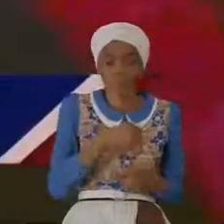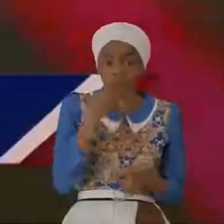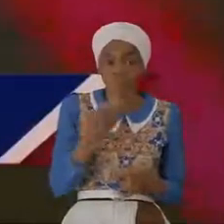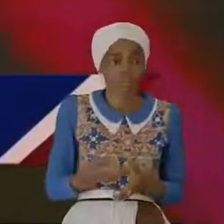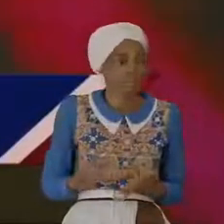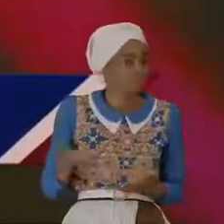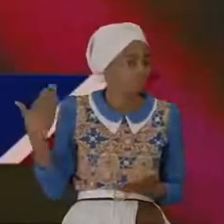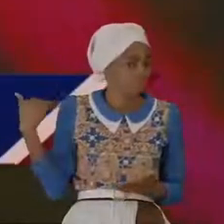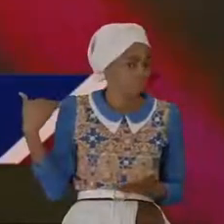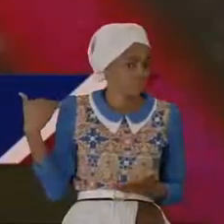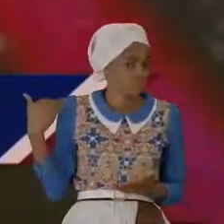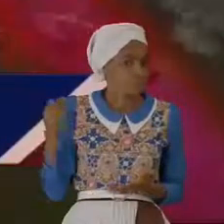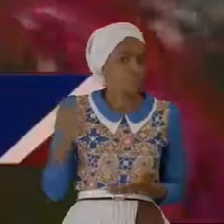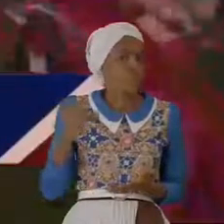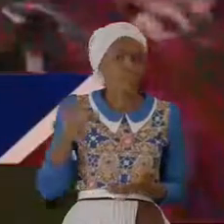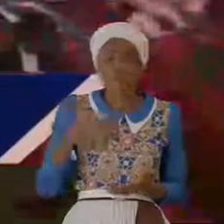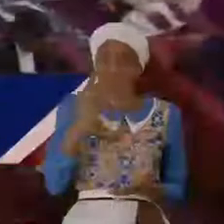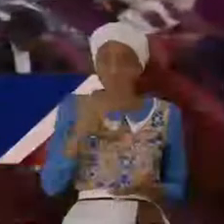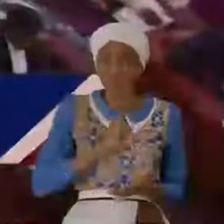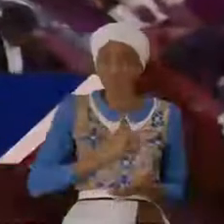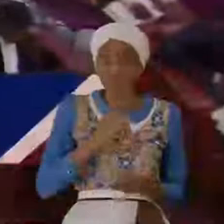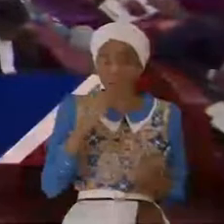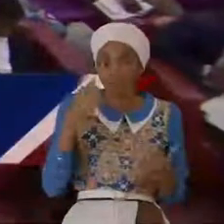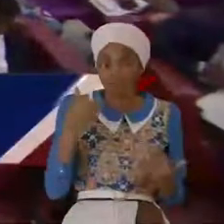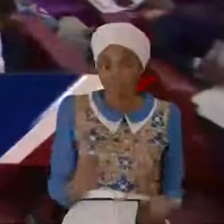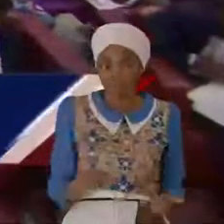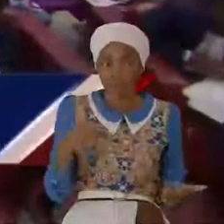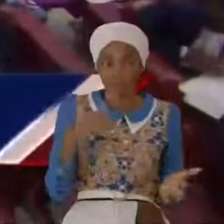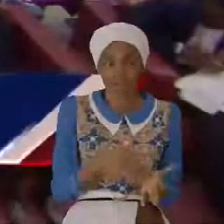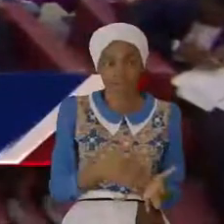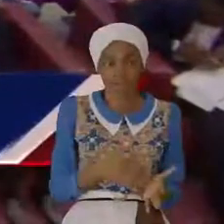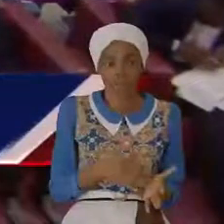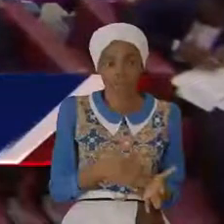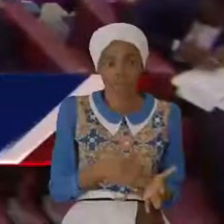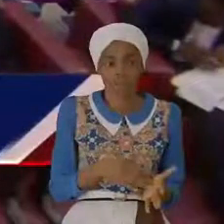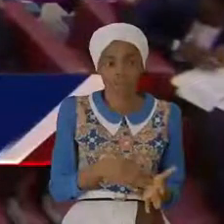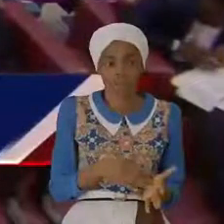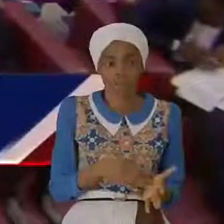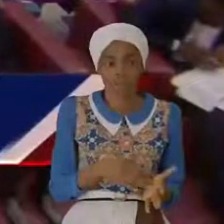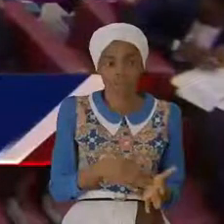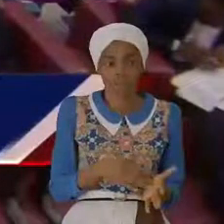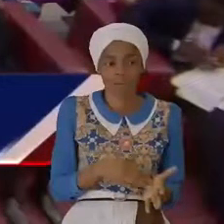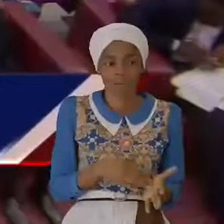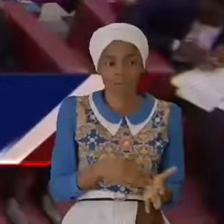Nous l'avons dit précédemment et je le répète.